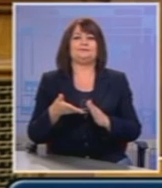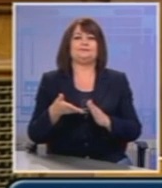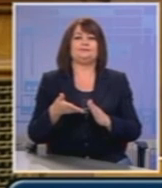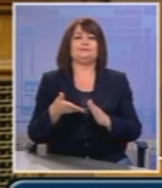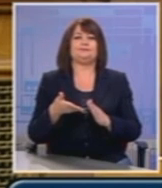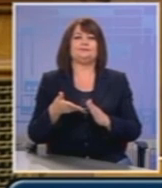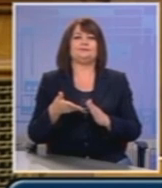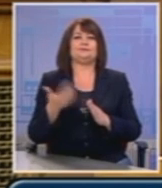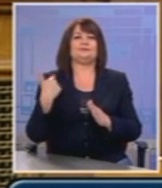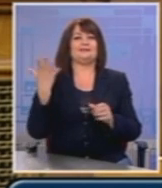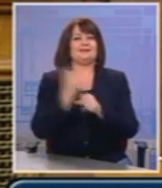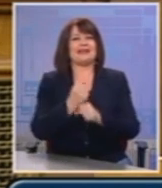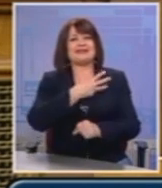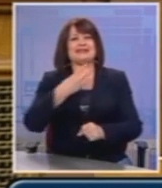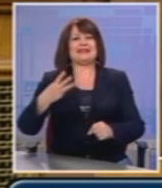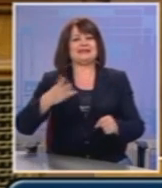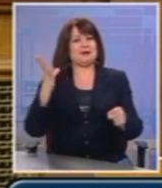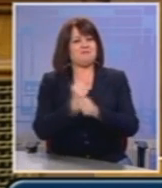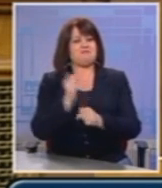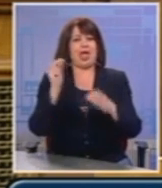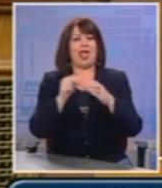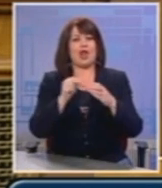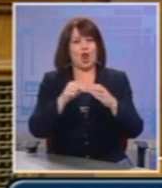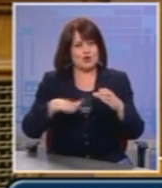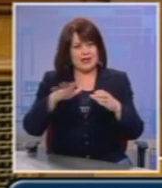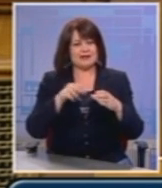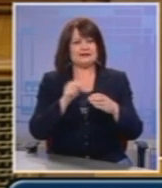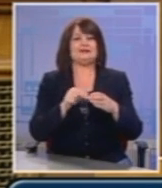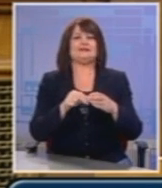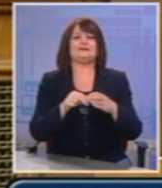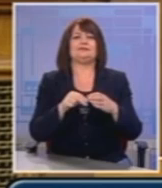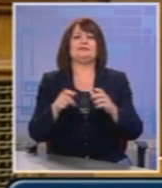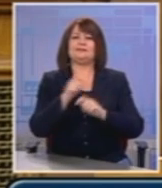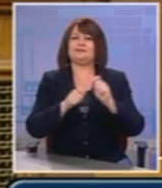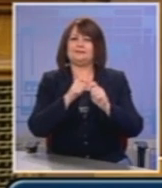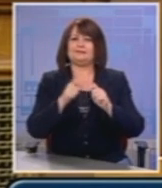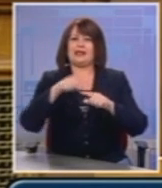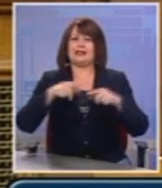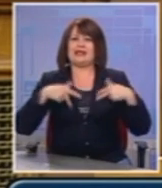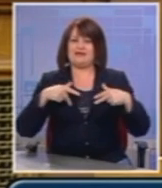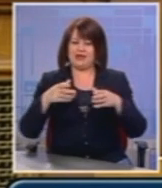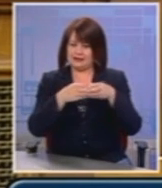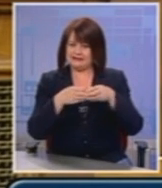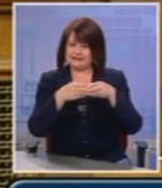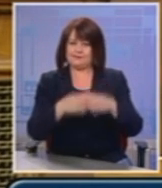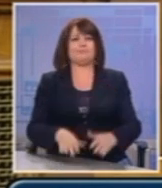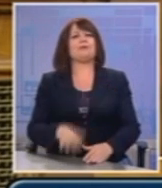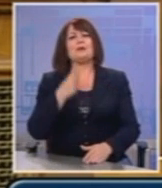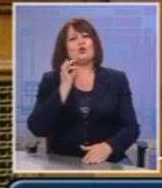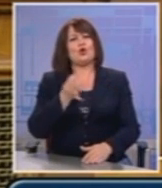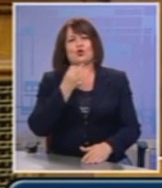μετά από τη νίκη του συριζα βεβαίως εκλογές και την σύσταση της ελληνικής κυβέρνησης το λέω